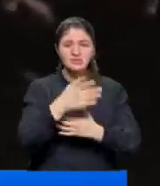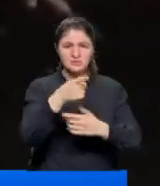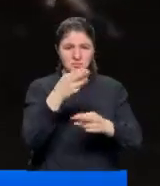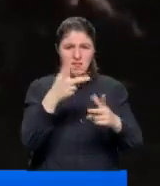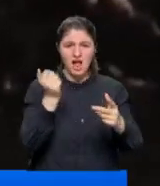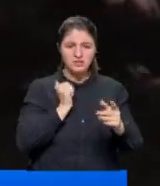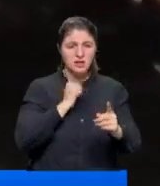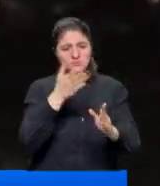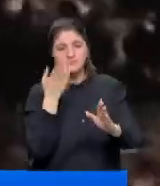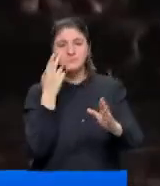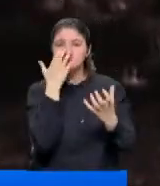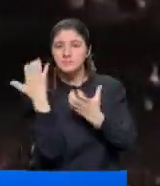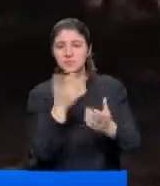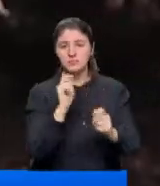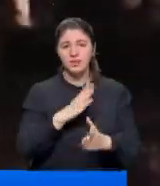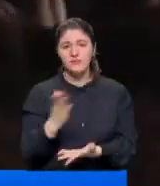damardır